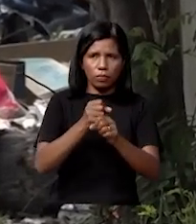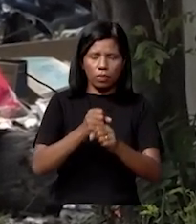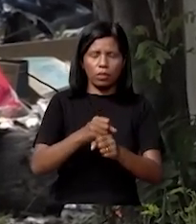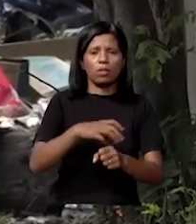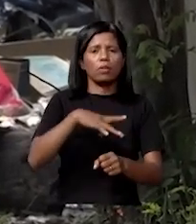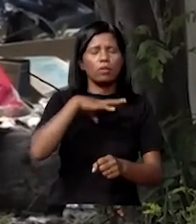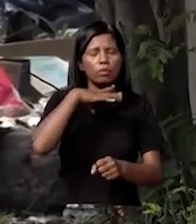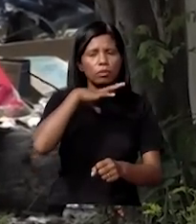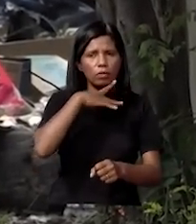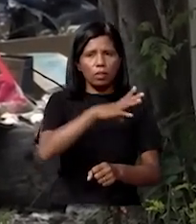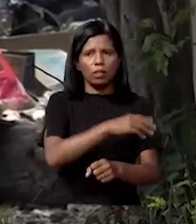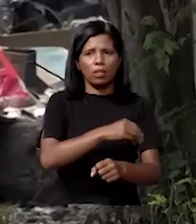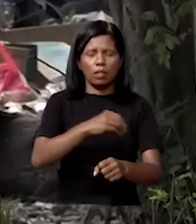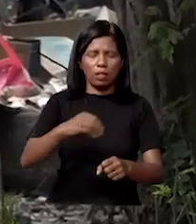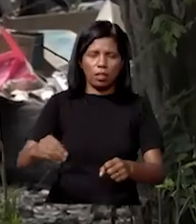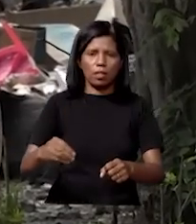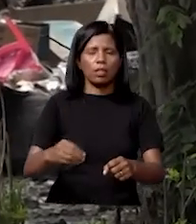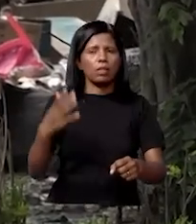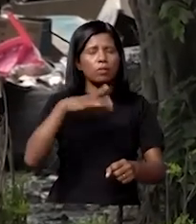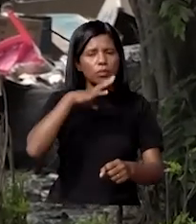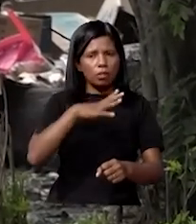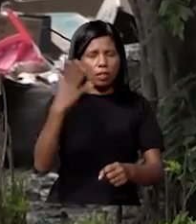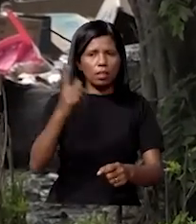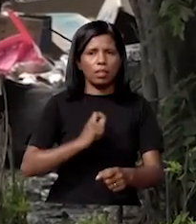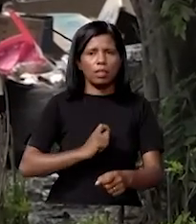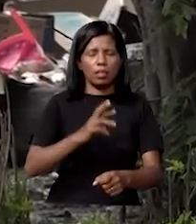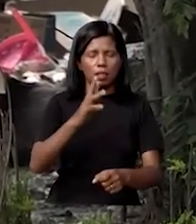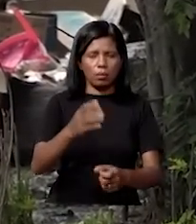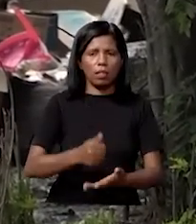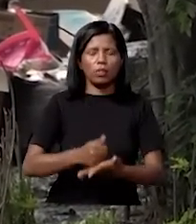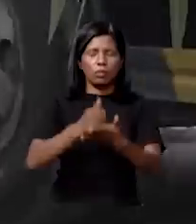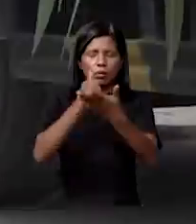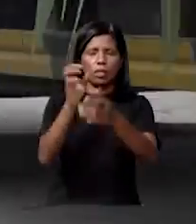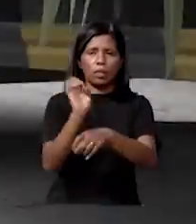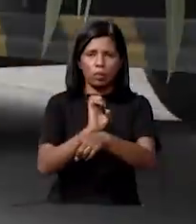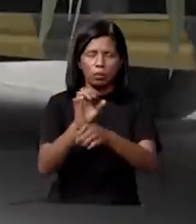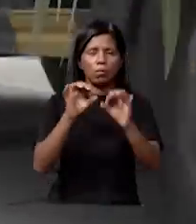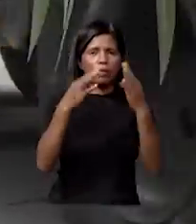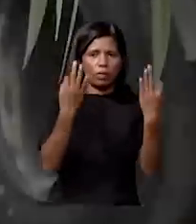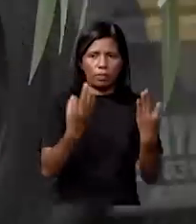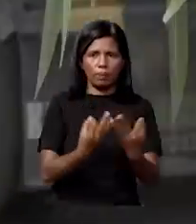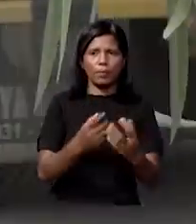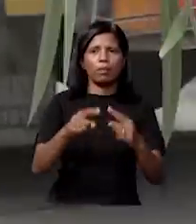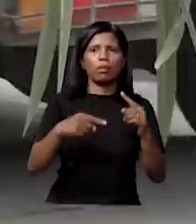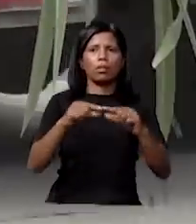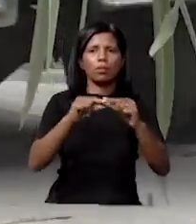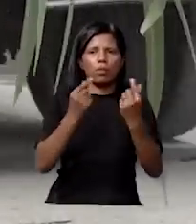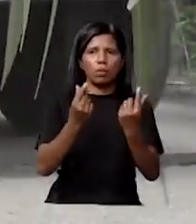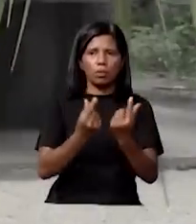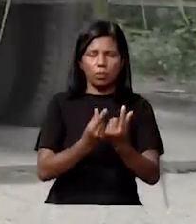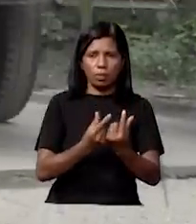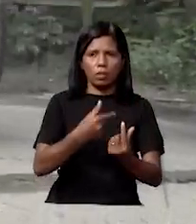BCAT, massa e lixo fatin tibar atu sustenta a economia familiar. Banheira equipa GMN